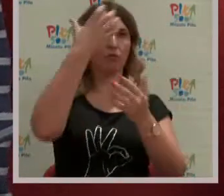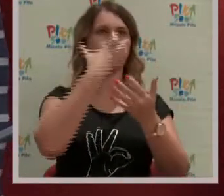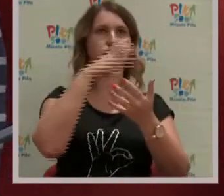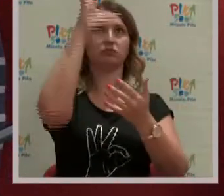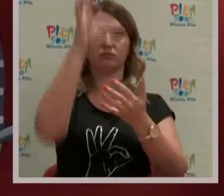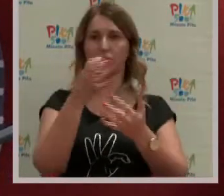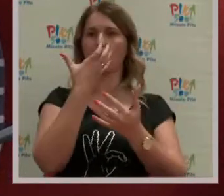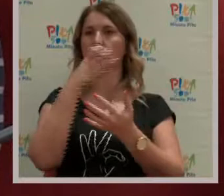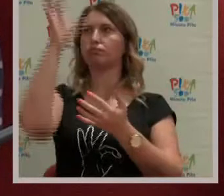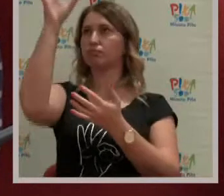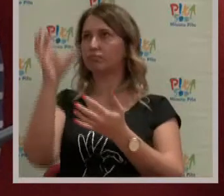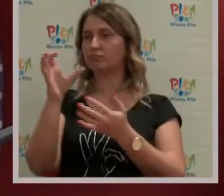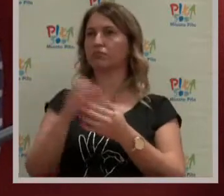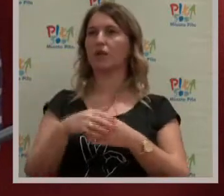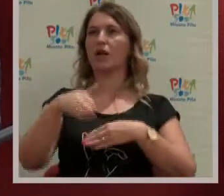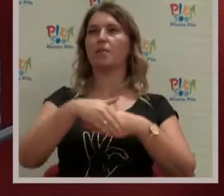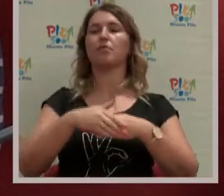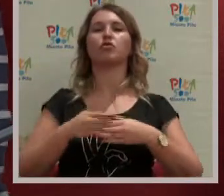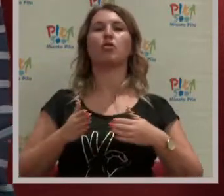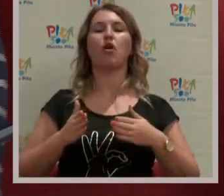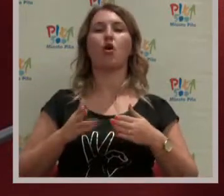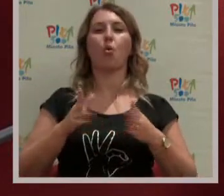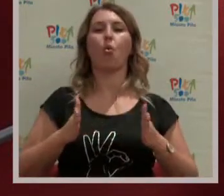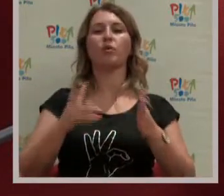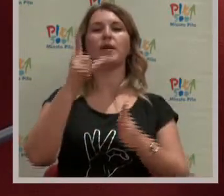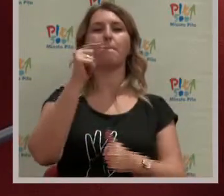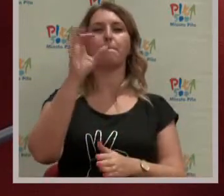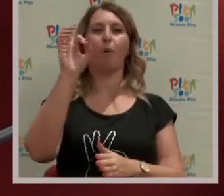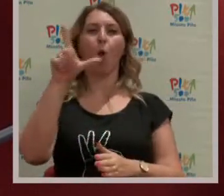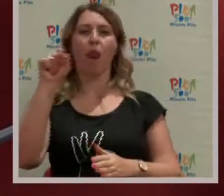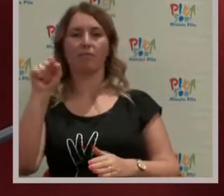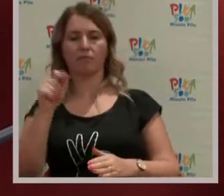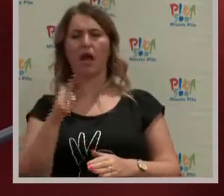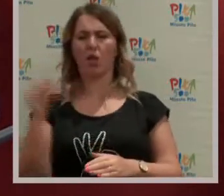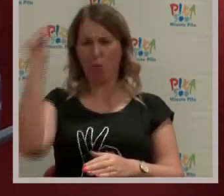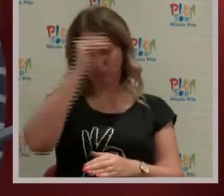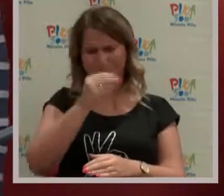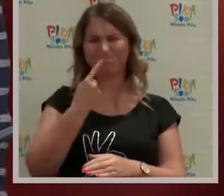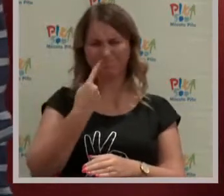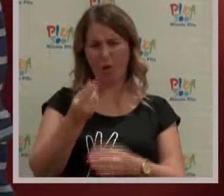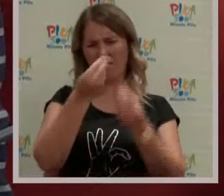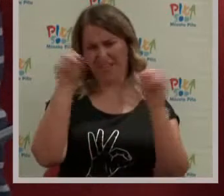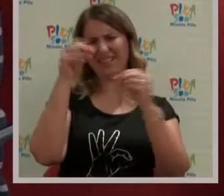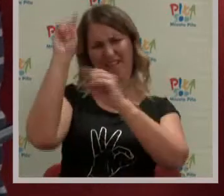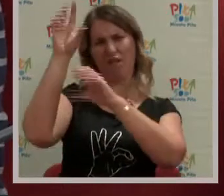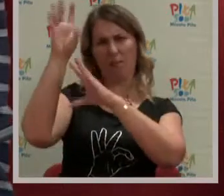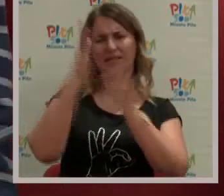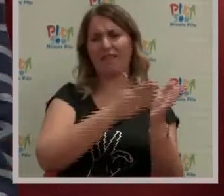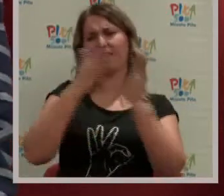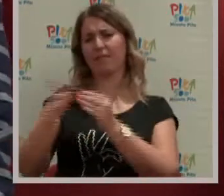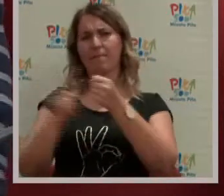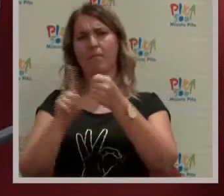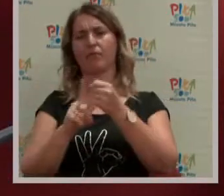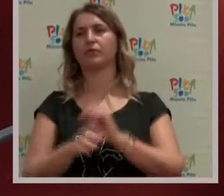to w ramach tej kwoty 4 milionów złotych o szczegółach powiem Państwu w ramach informacji z wykonania budżetu